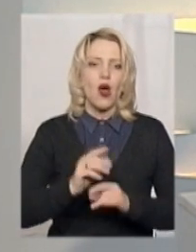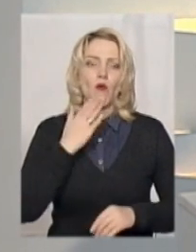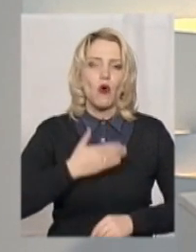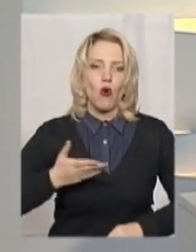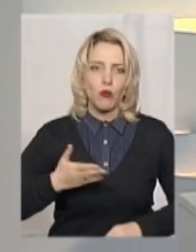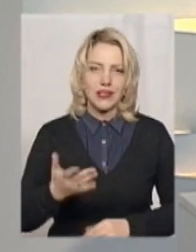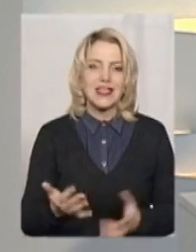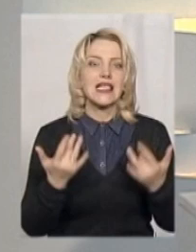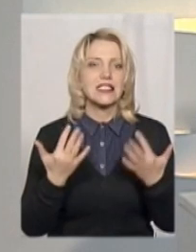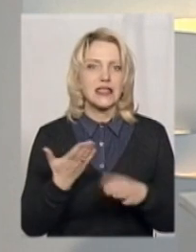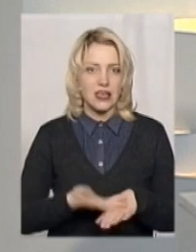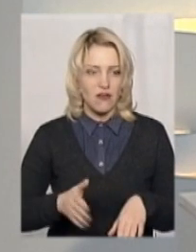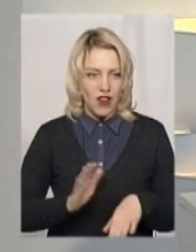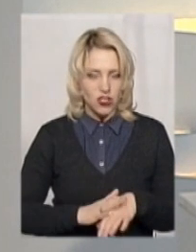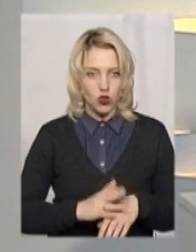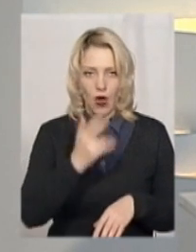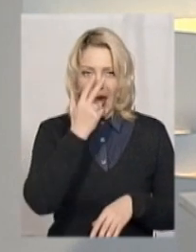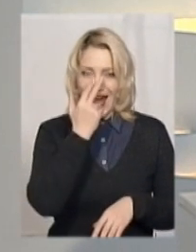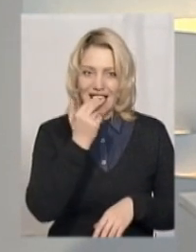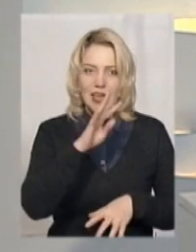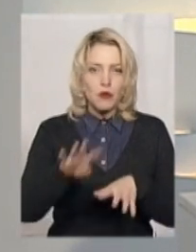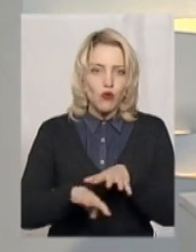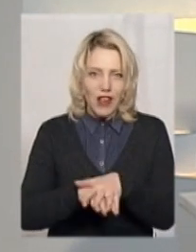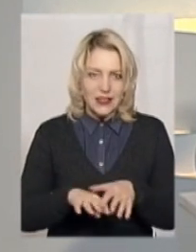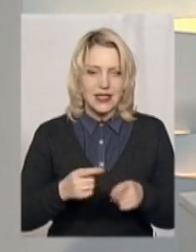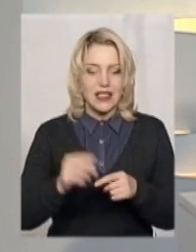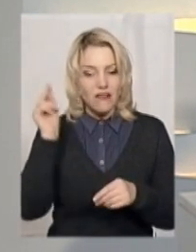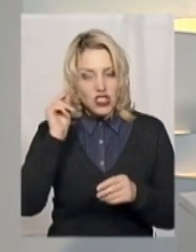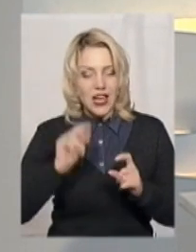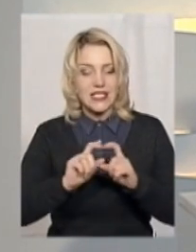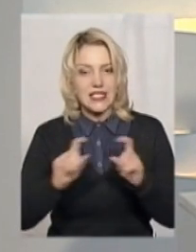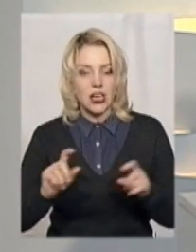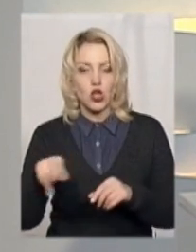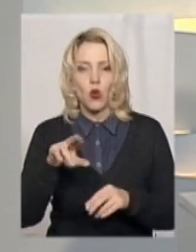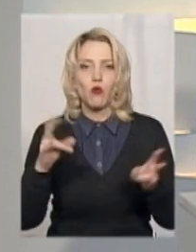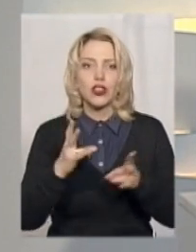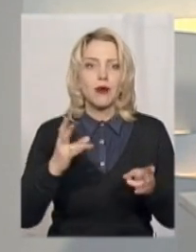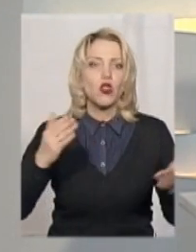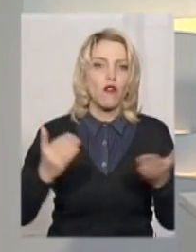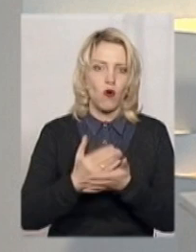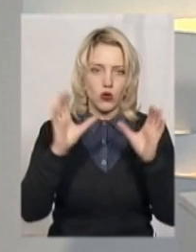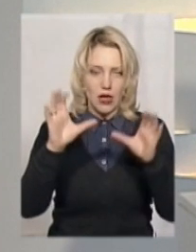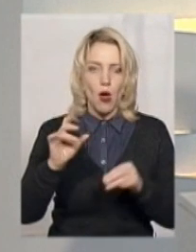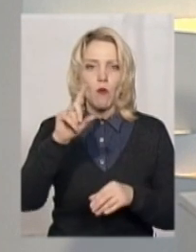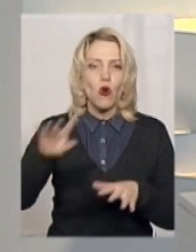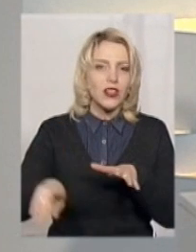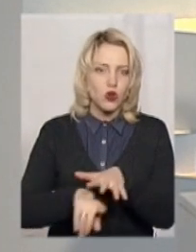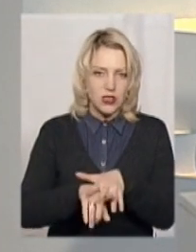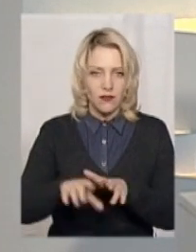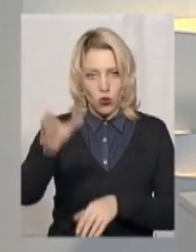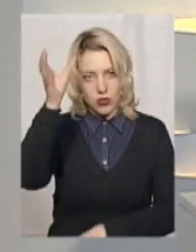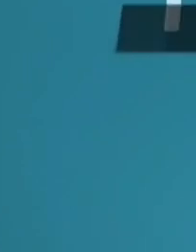прокоментувала, наскільки важко адаптувати навчальні заклади до потреби нового законодавства про інклюзивну освіту. Давайте